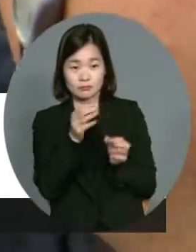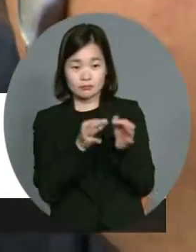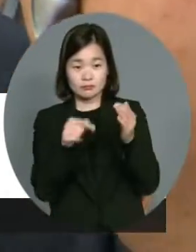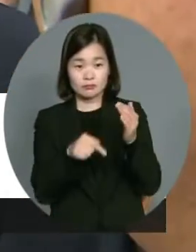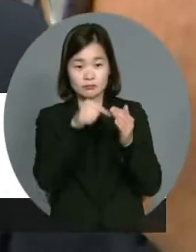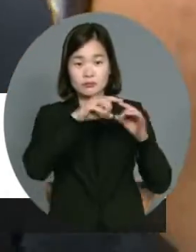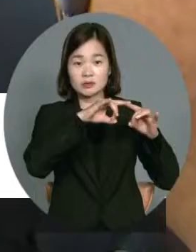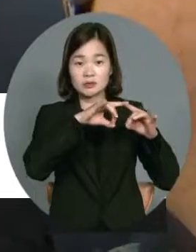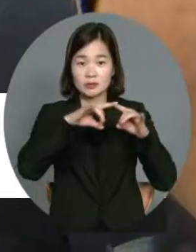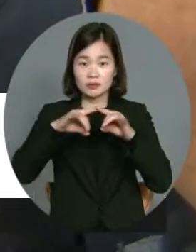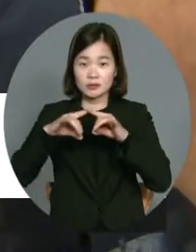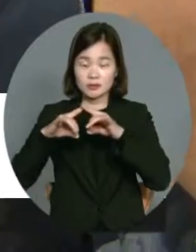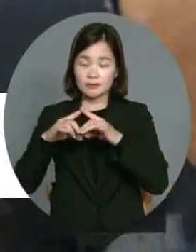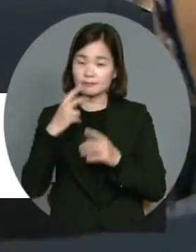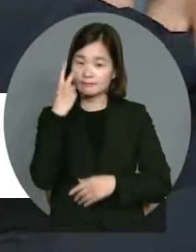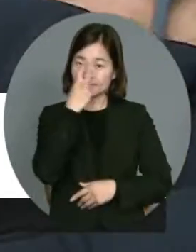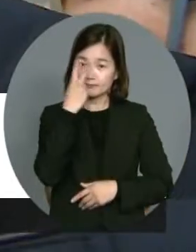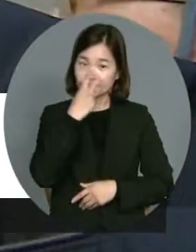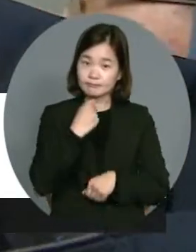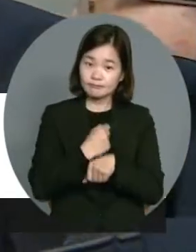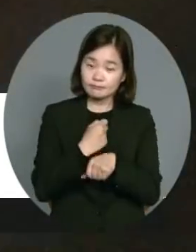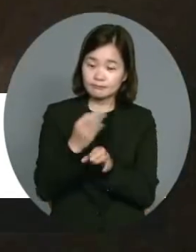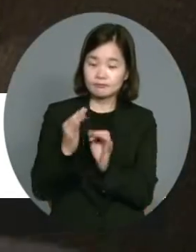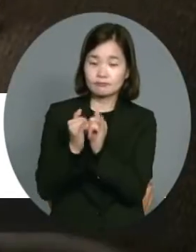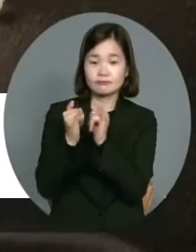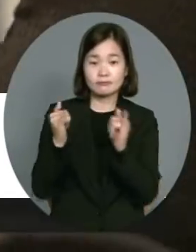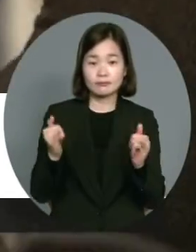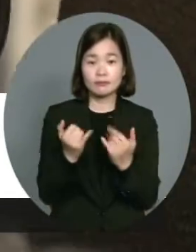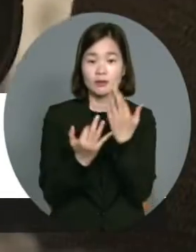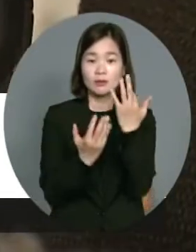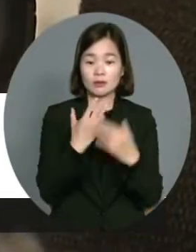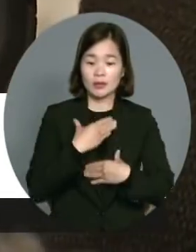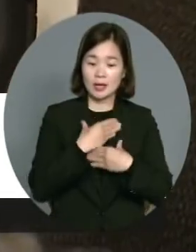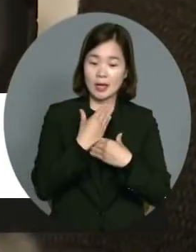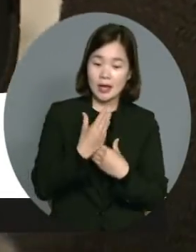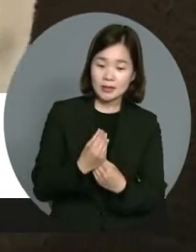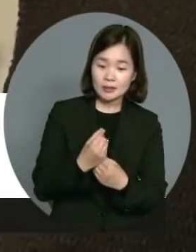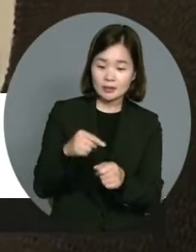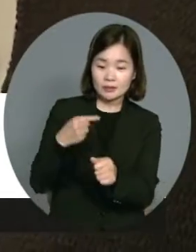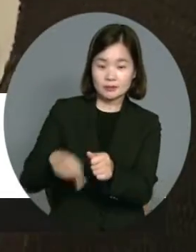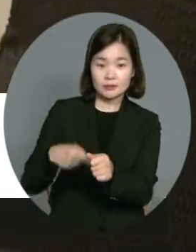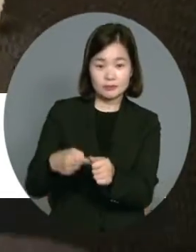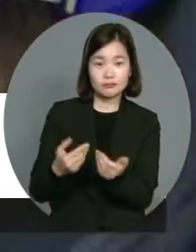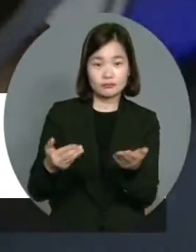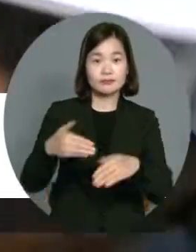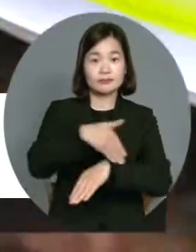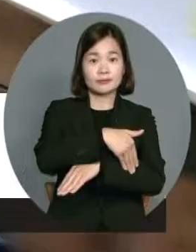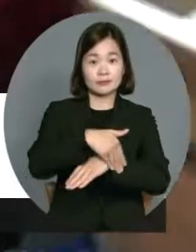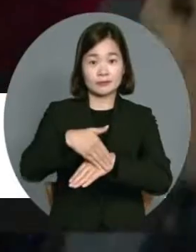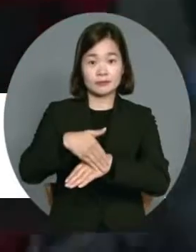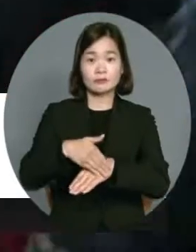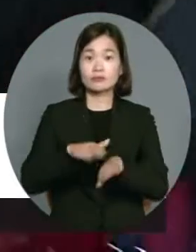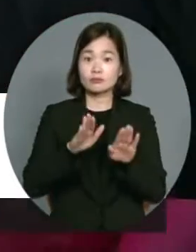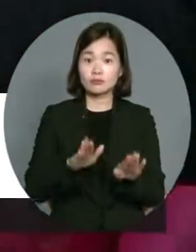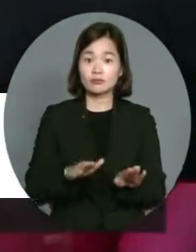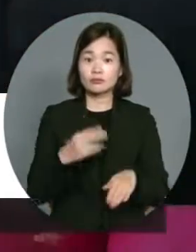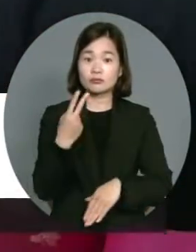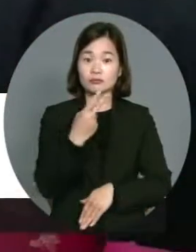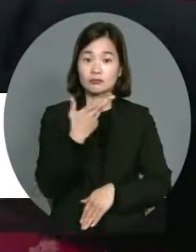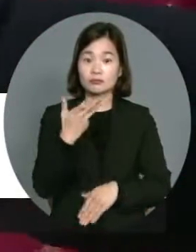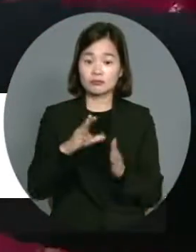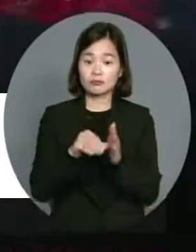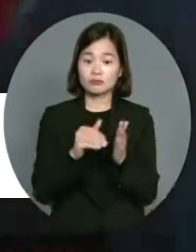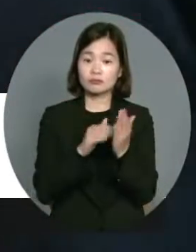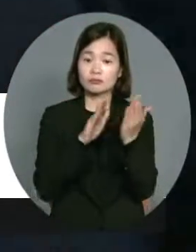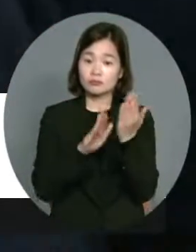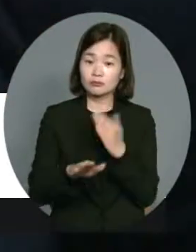전기 관련 시설을 점검하고 상인을 대상으로 화재 안전 행정지도도 실시할 계획입니다 한편 2018년